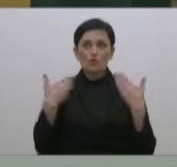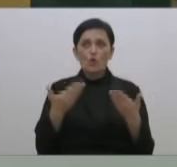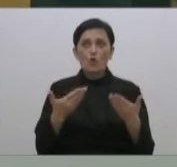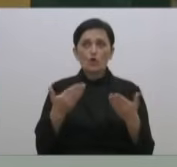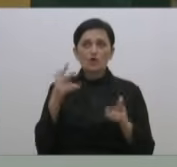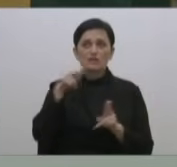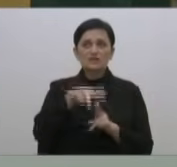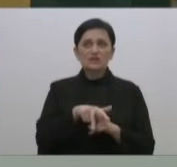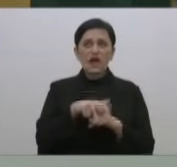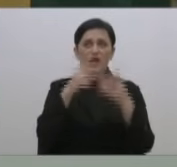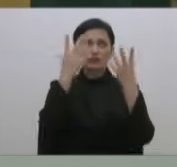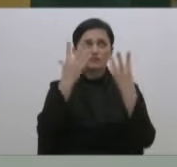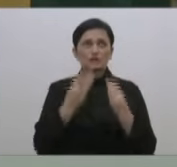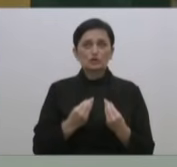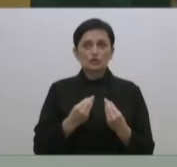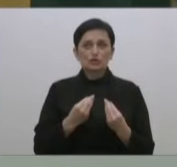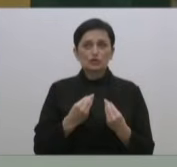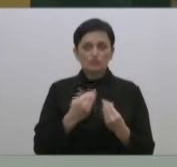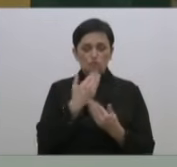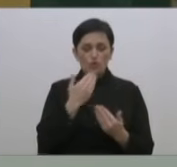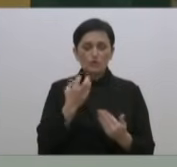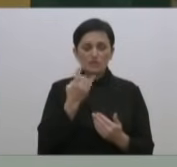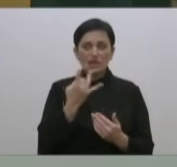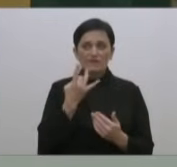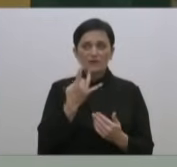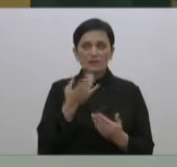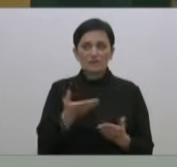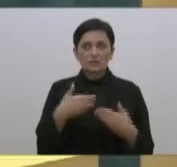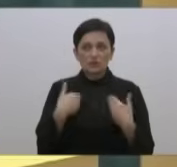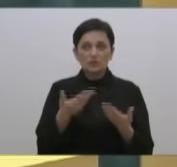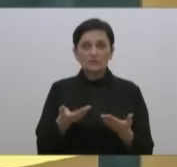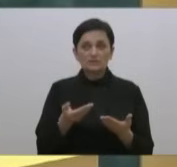Mogetsalmebit datertuli dghis bolos kidev ertkhel megobrebo.